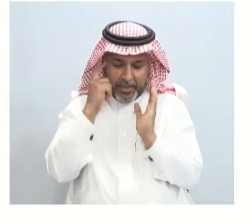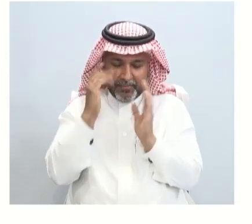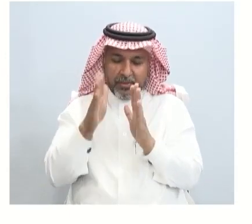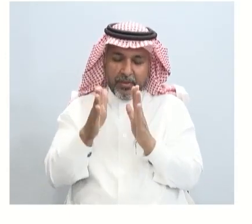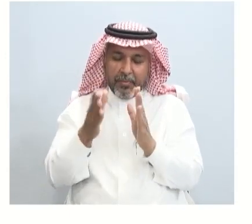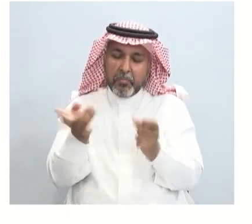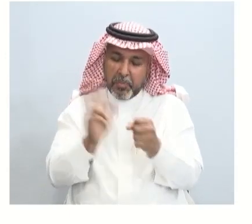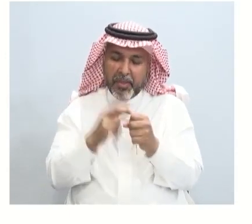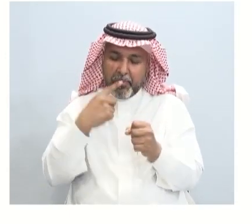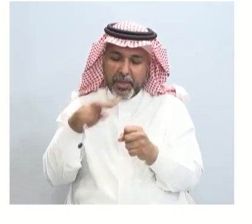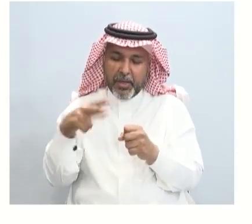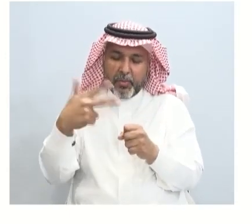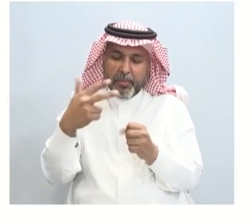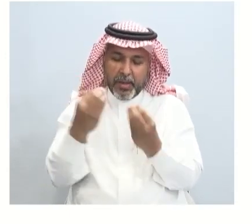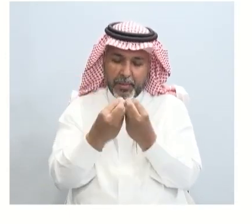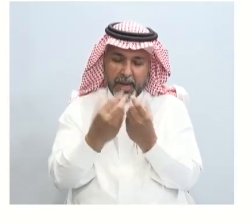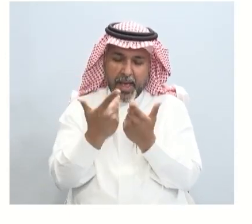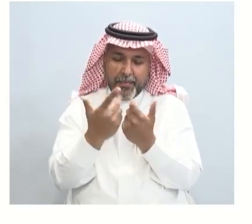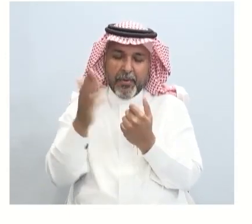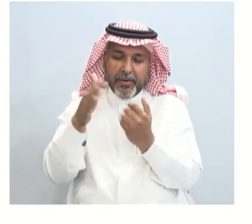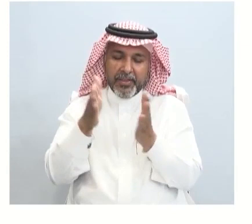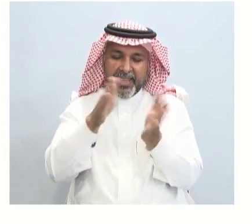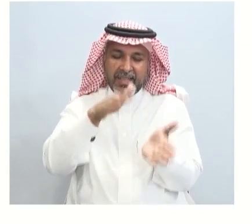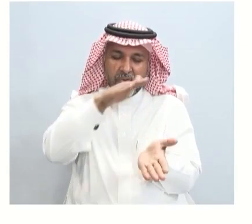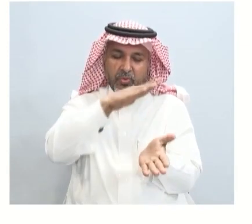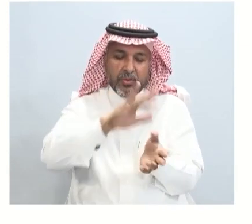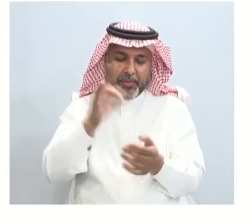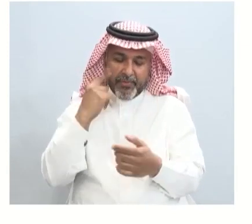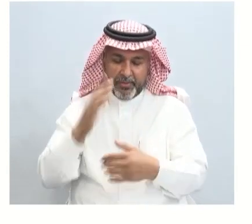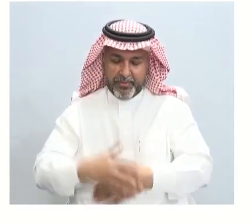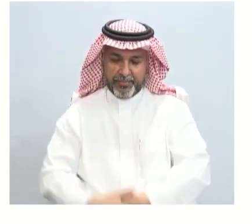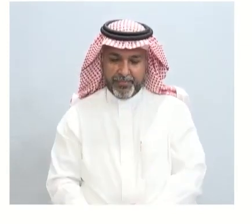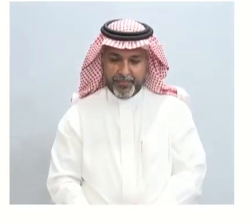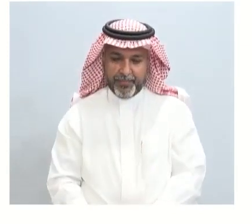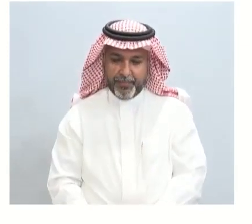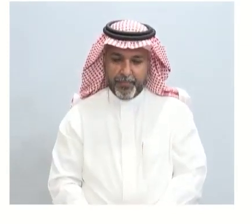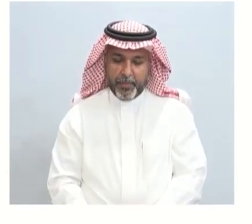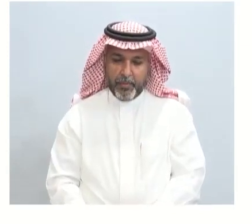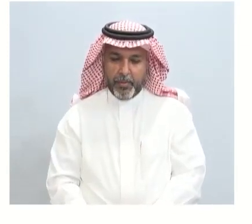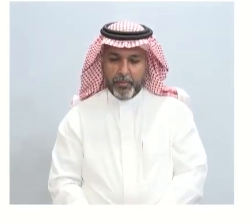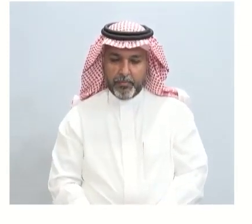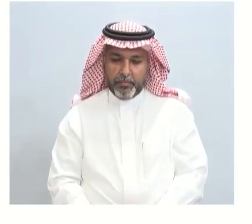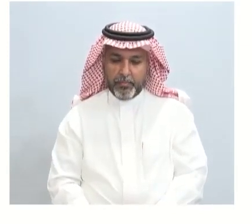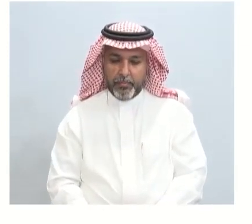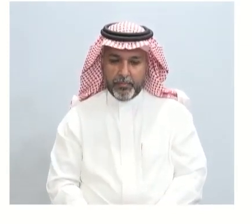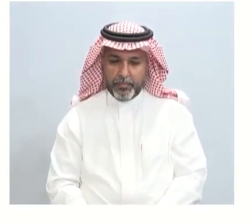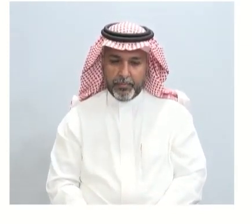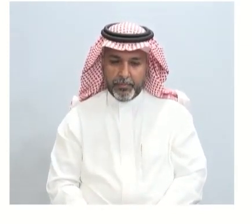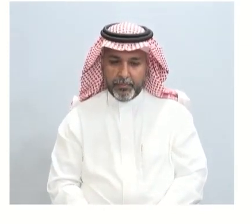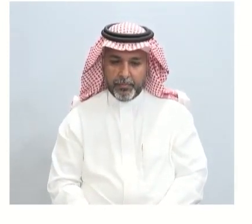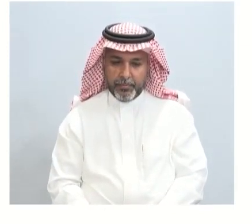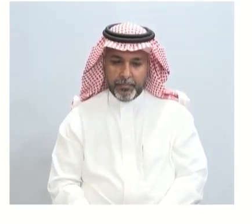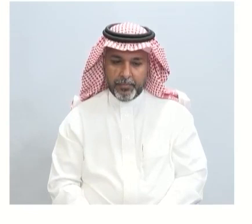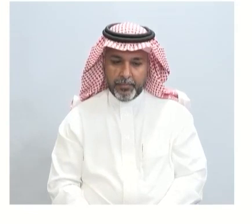180 درجه تكون عندها غير معرفه بالنسبه للمدى لاحظ ان تمت تغطيه جميع واي كله تغطى معي